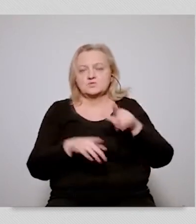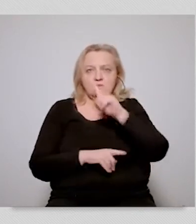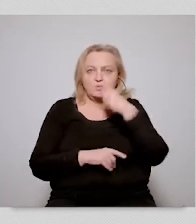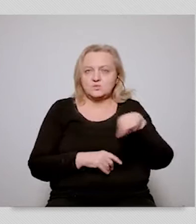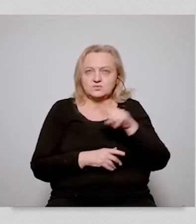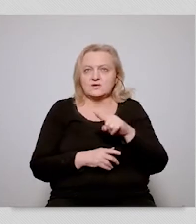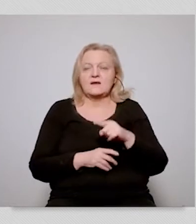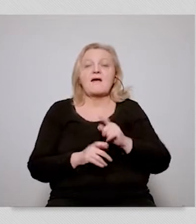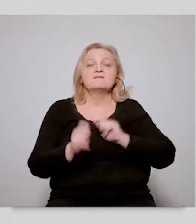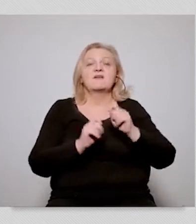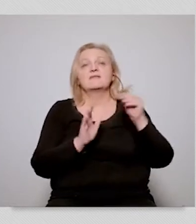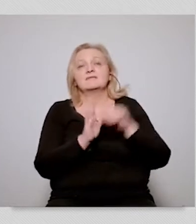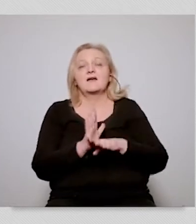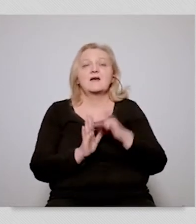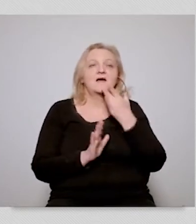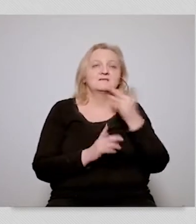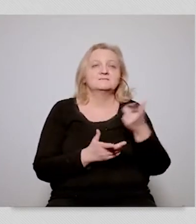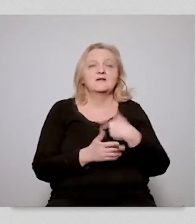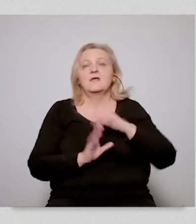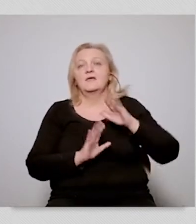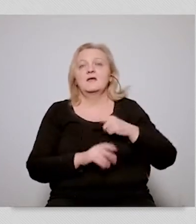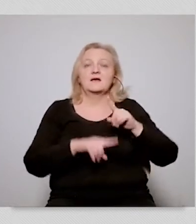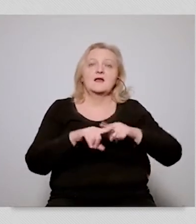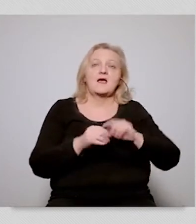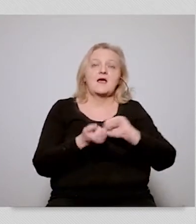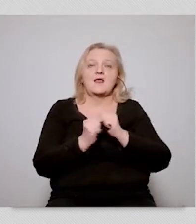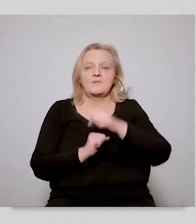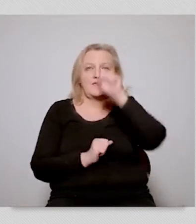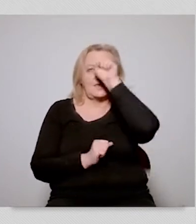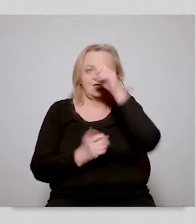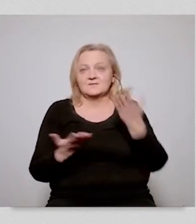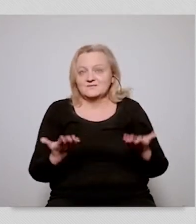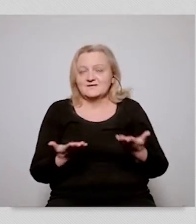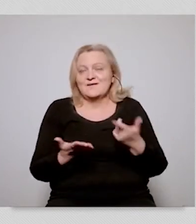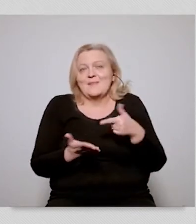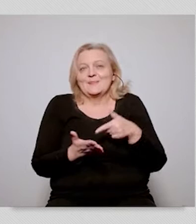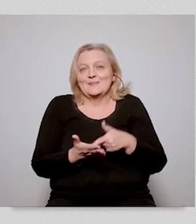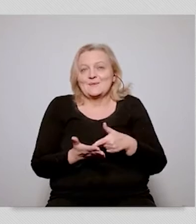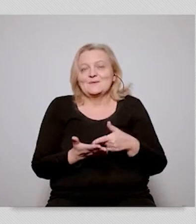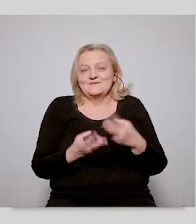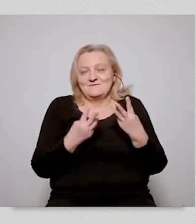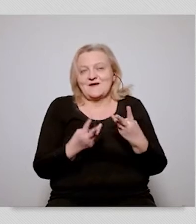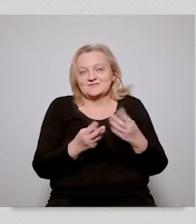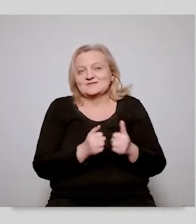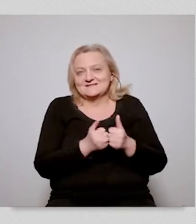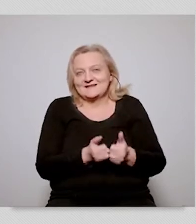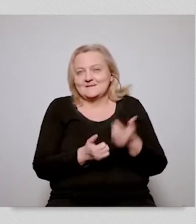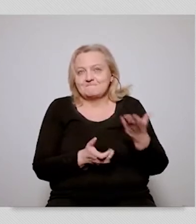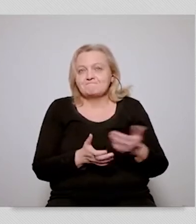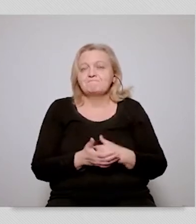na tanie wakacje powiedzmy do Grecji czy Egiptu. Więc to jest jakieś istotne wyzwanie.